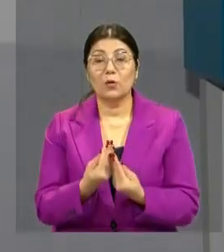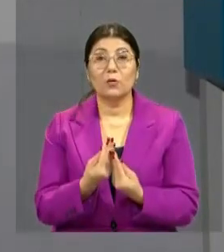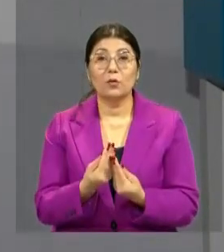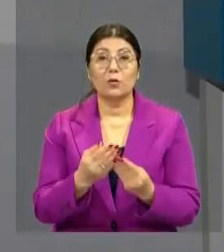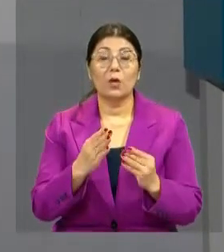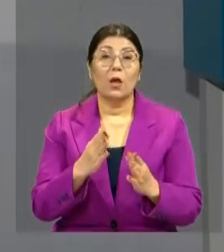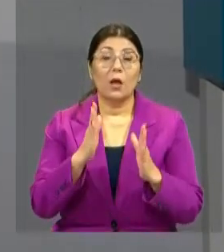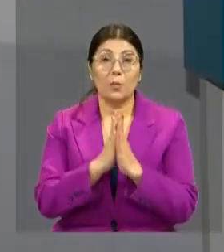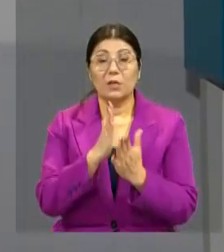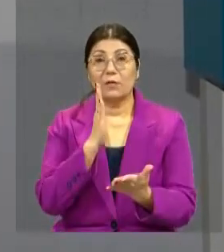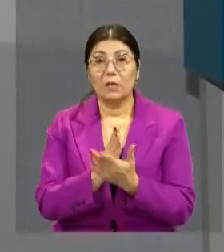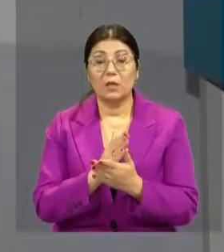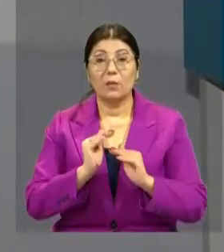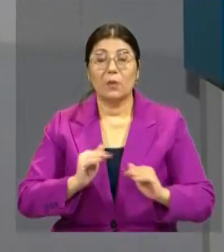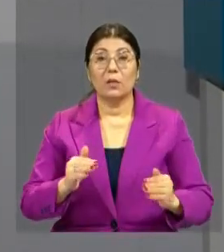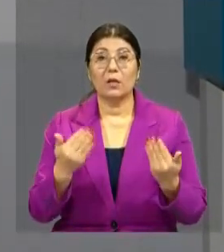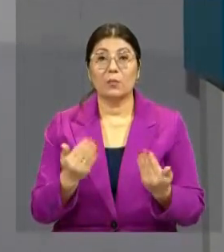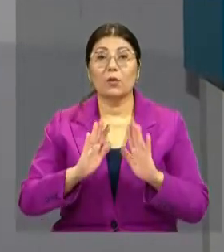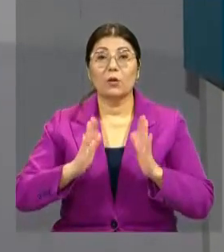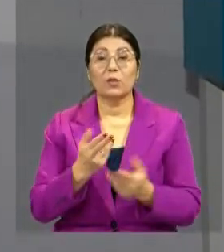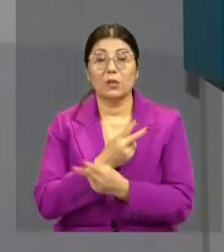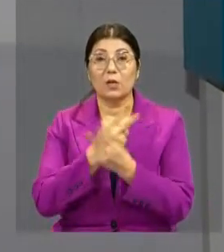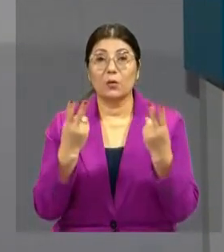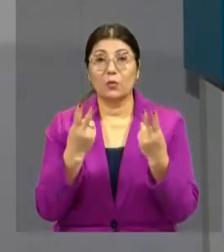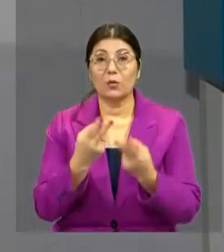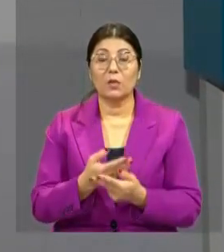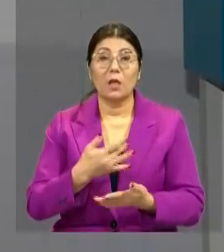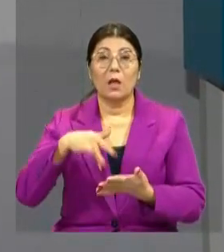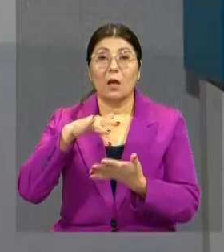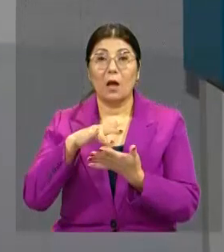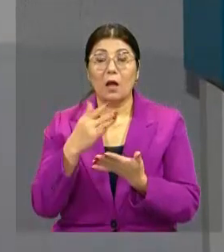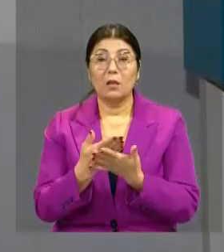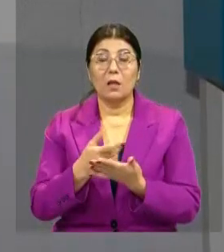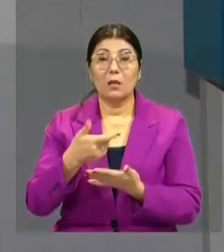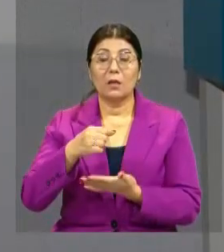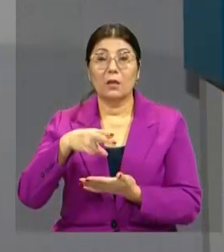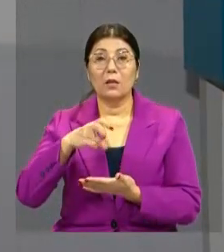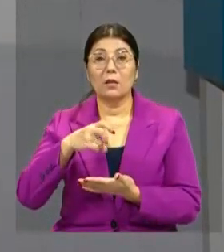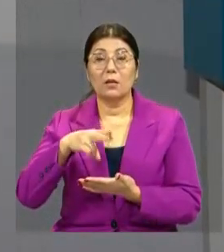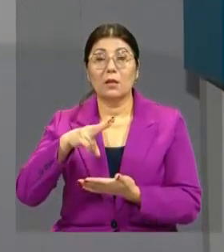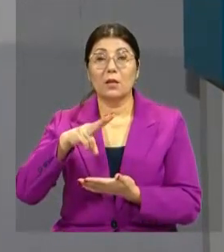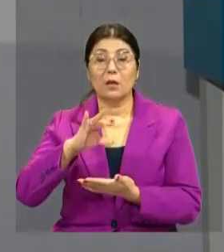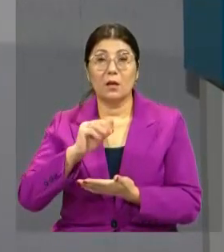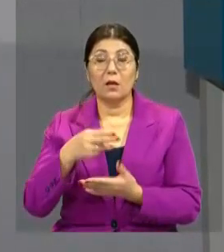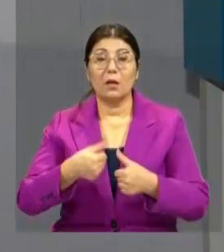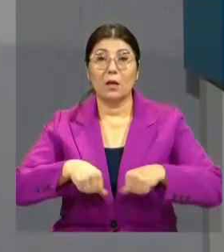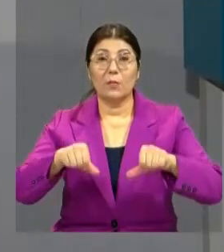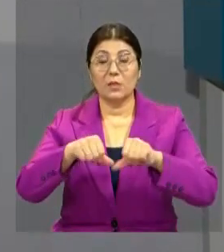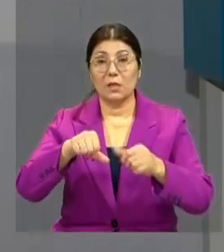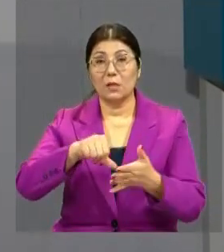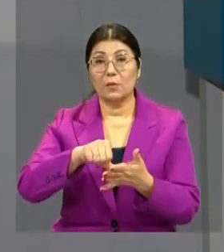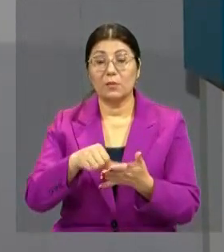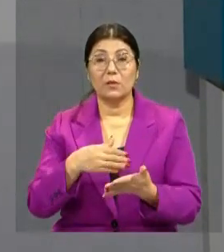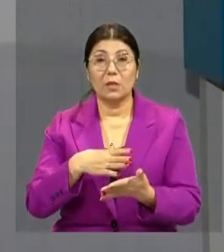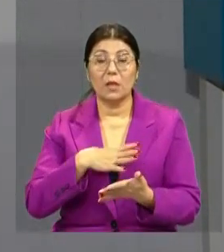екен, балалардың бүгінгі жағдайын көрдік. Сондықтан қалалық гендерлік комиссия мүшесі ретінде, қалалық мәслихат депутаты